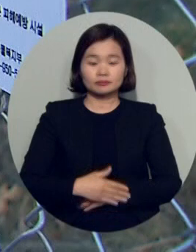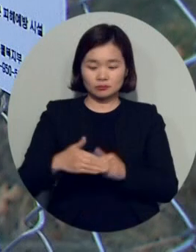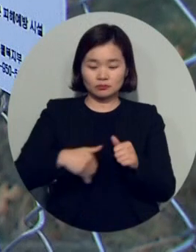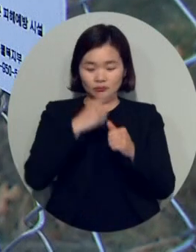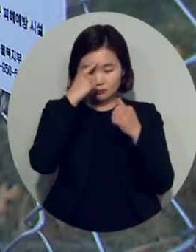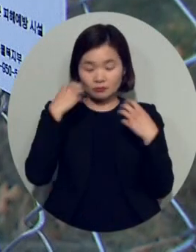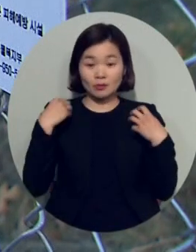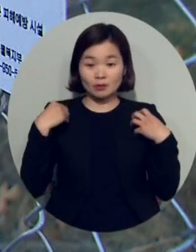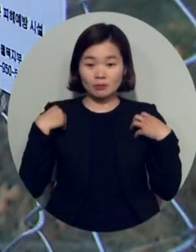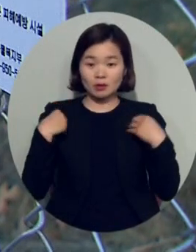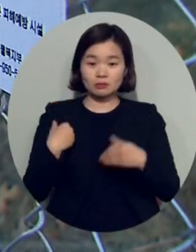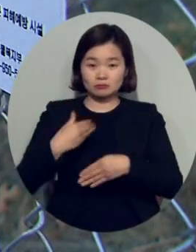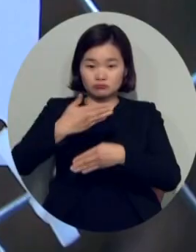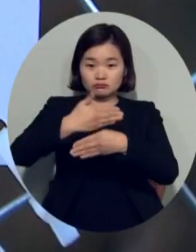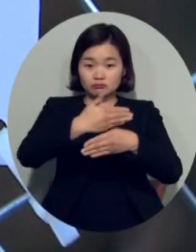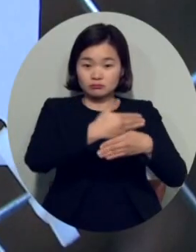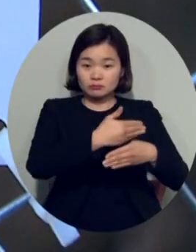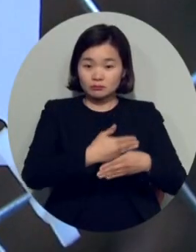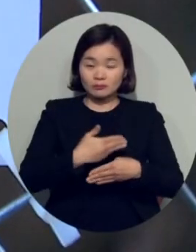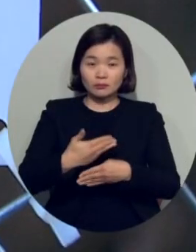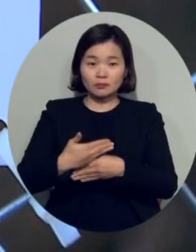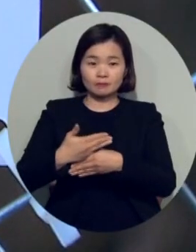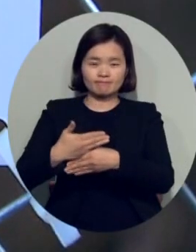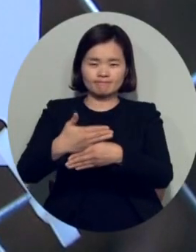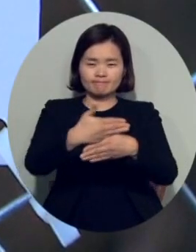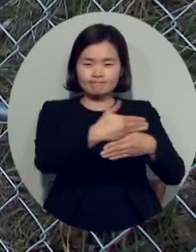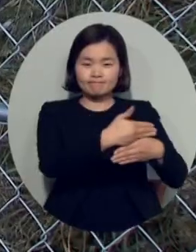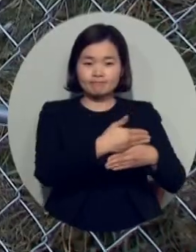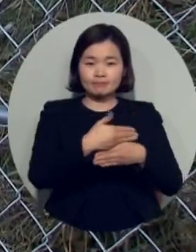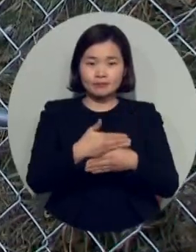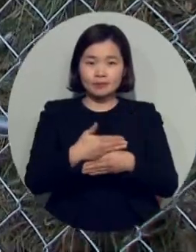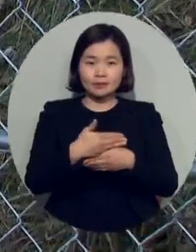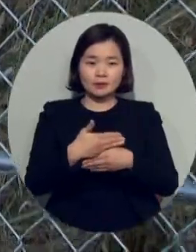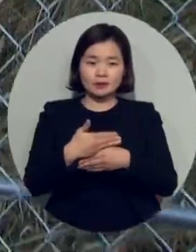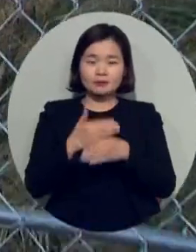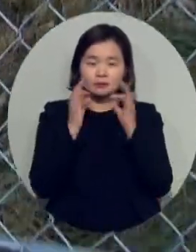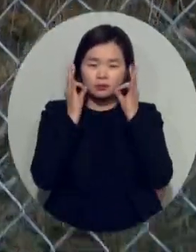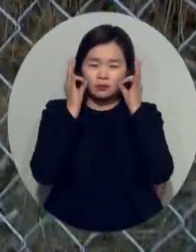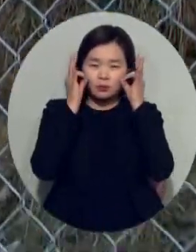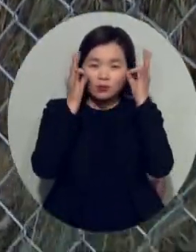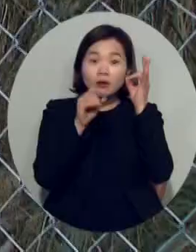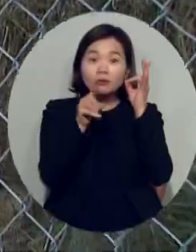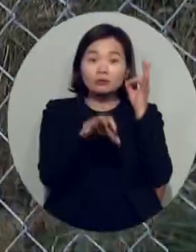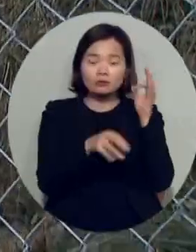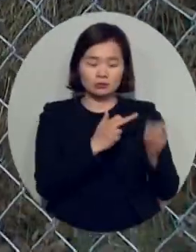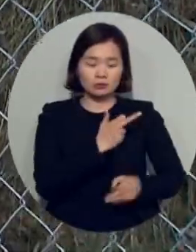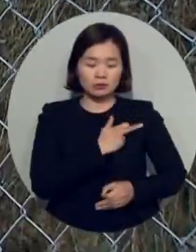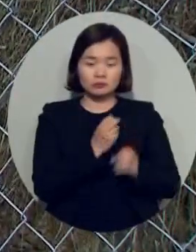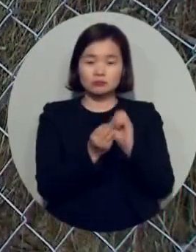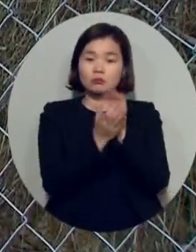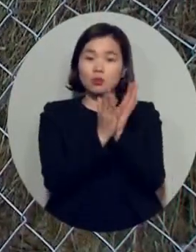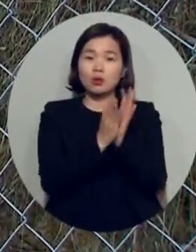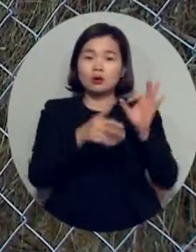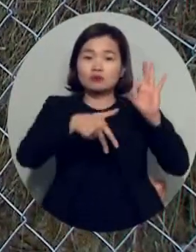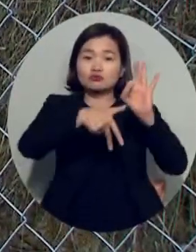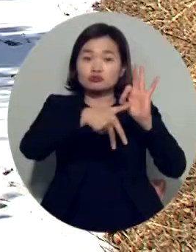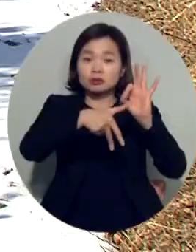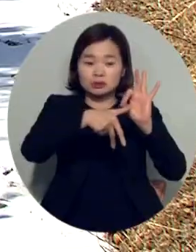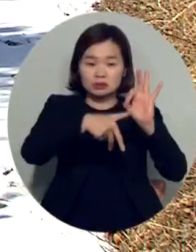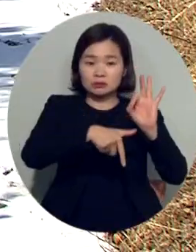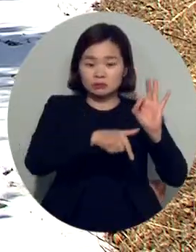환경부가 핵심 차단 구역이라며 광역 울타리를 쳐서 차단에 공을 들인 영주, 봉화, 울진 등을